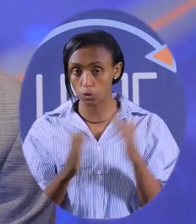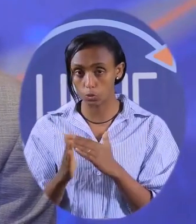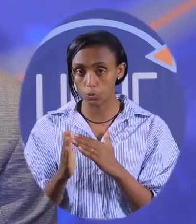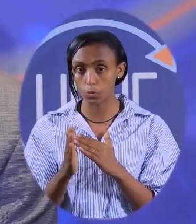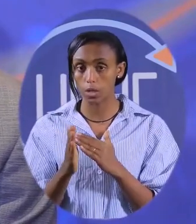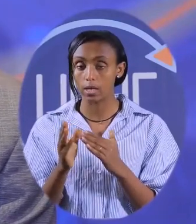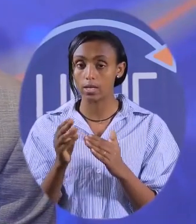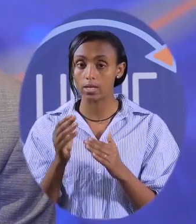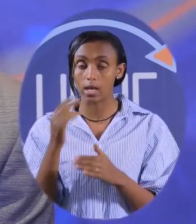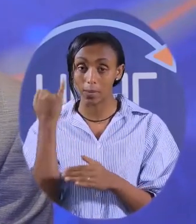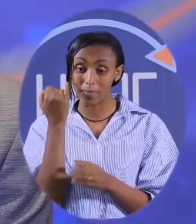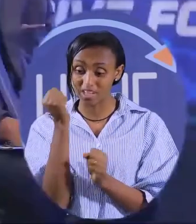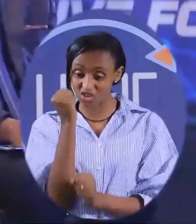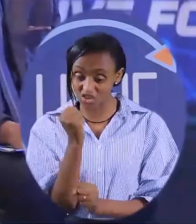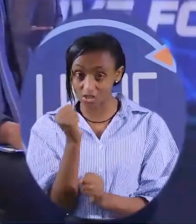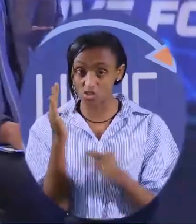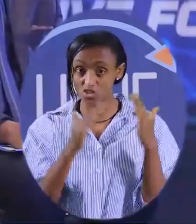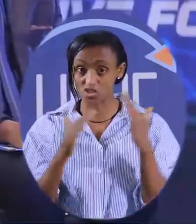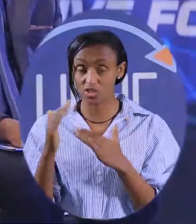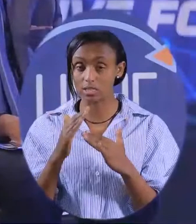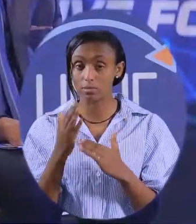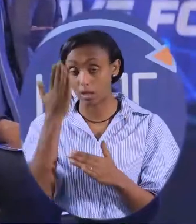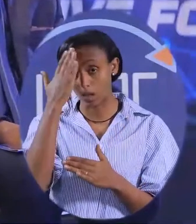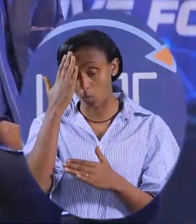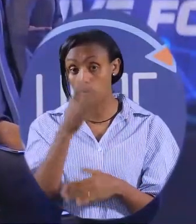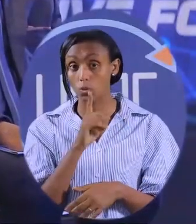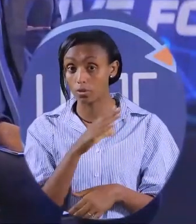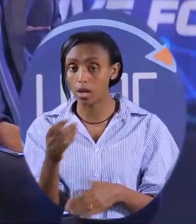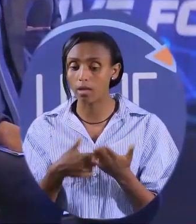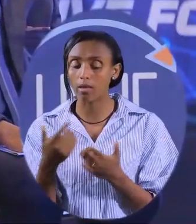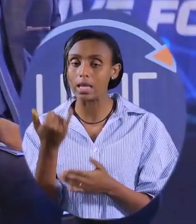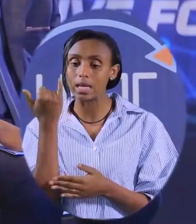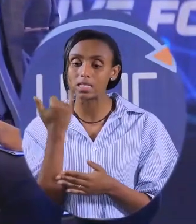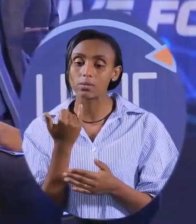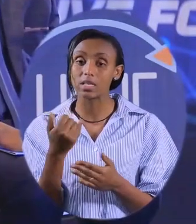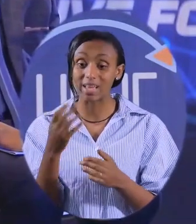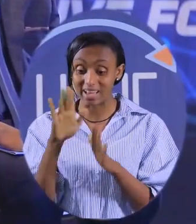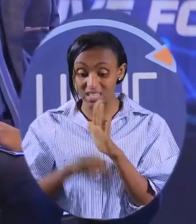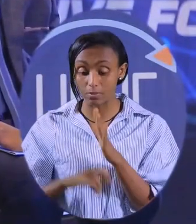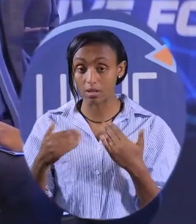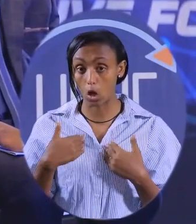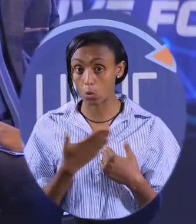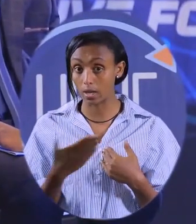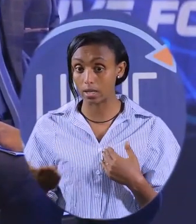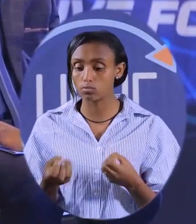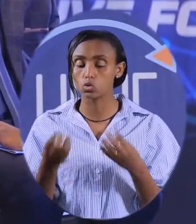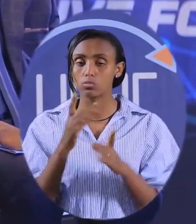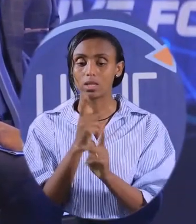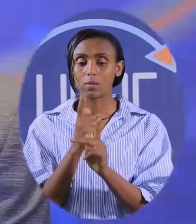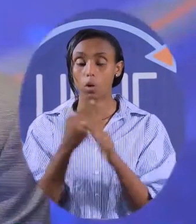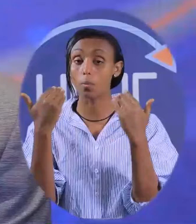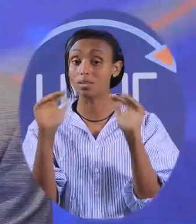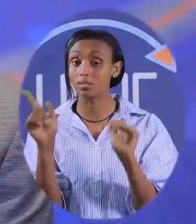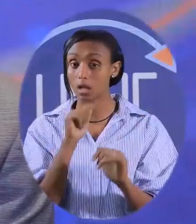ችግር ወይንም የመቀንጨር በተለይ መቀንጨር ነው ብዙ የሚታወቀውና እሱ እየቀነሰበት ያለበት አግባብ ብዙም በሚጠበቀው